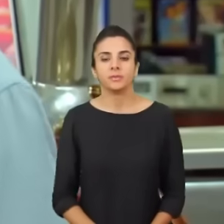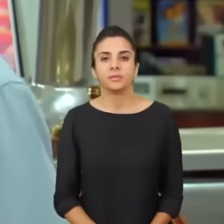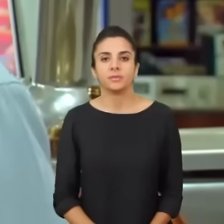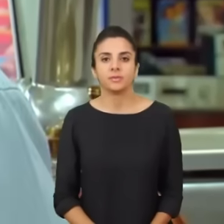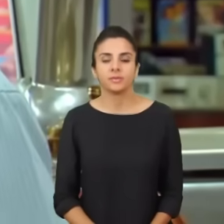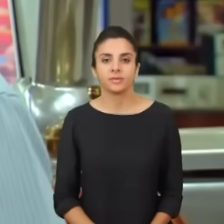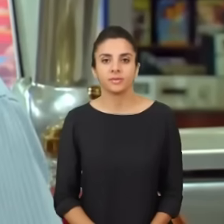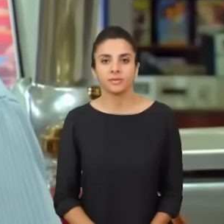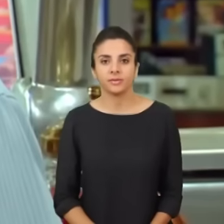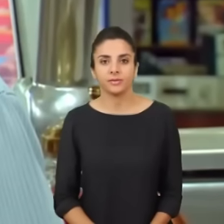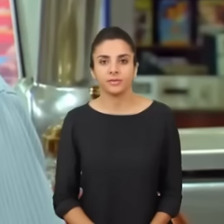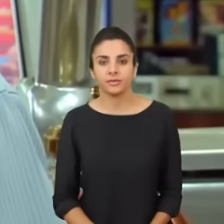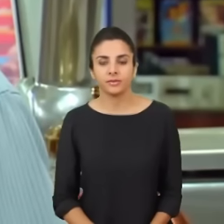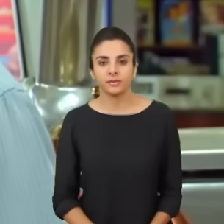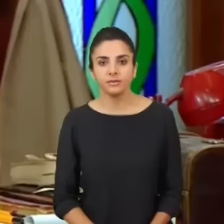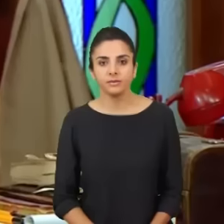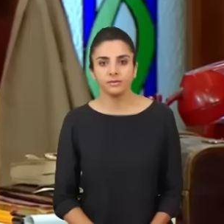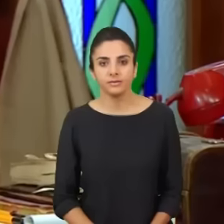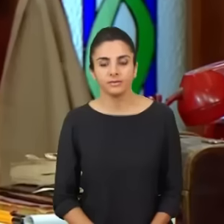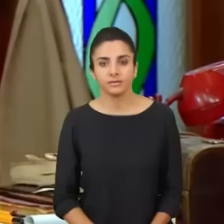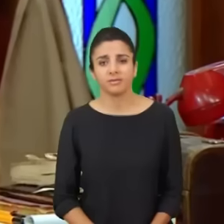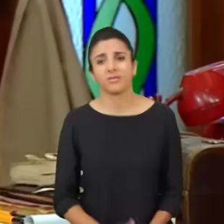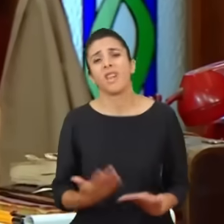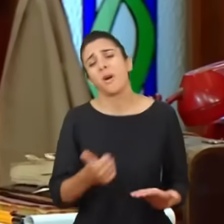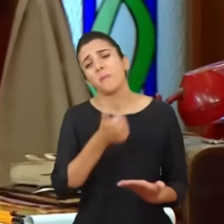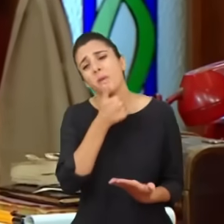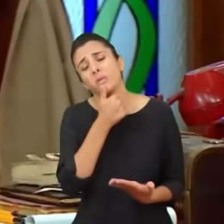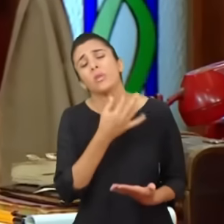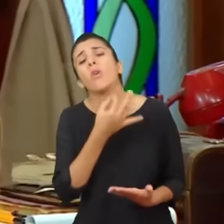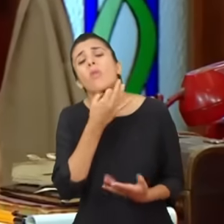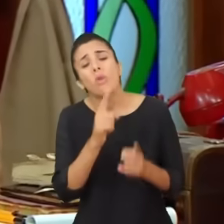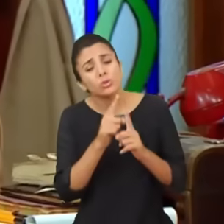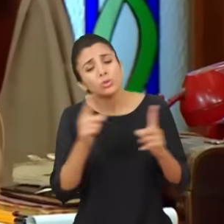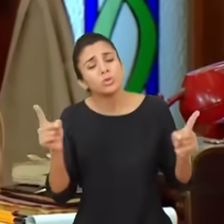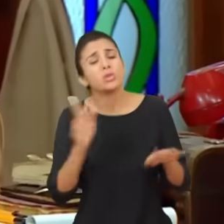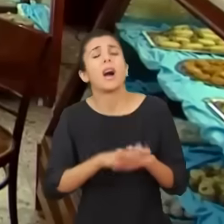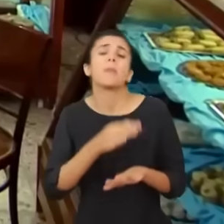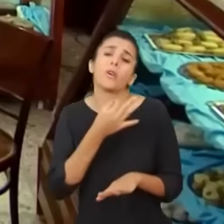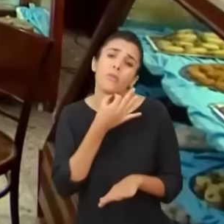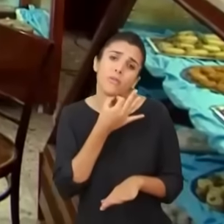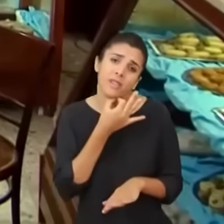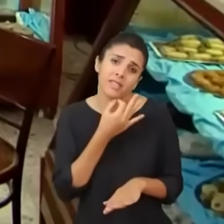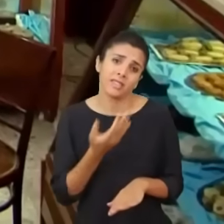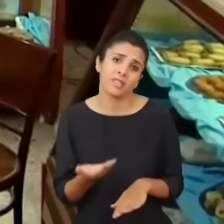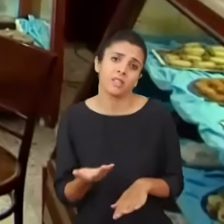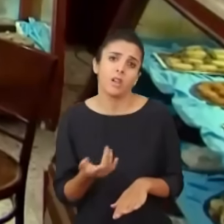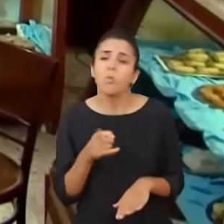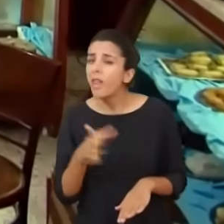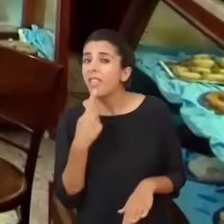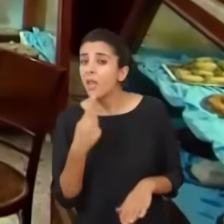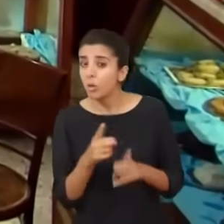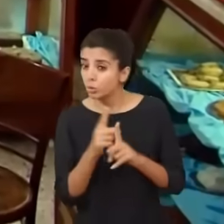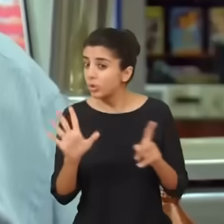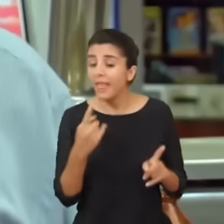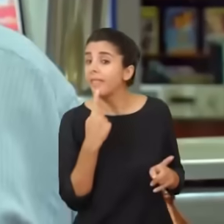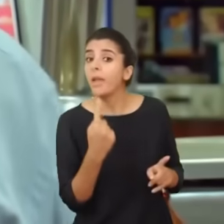Sami tek kaşını kaldırmış, yan yan Elvan'a bakıyor. Ya babacığım ne olur uzatma artık ya. Bu ne demek? Uzatma